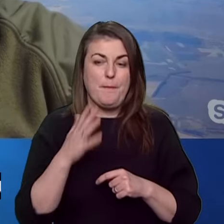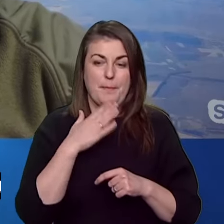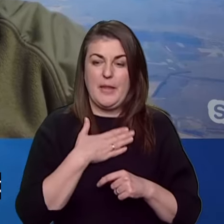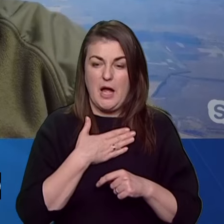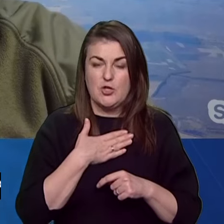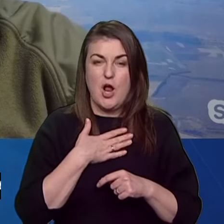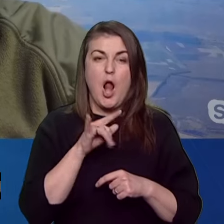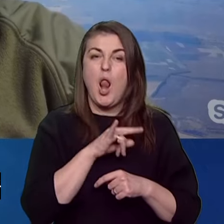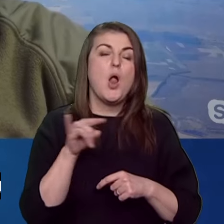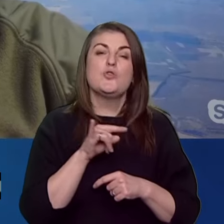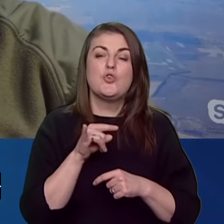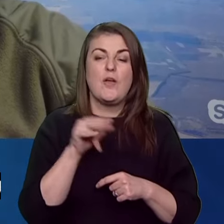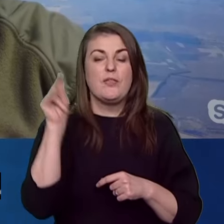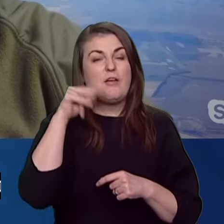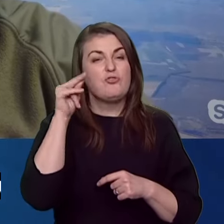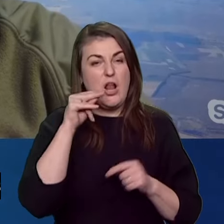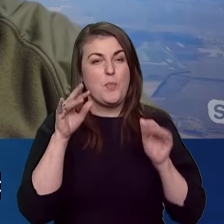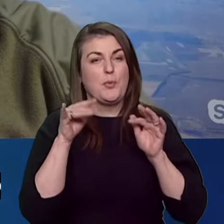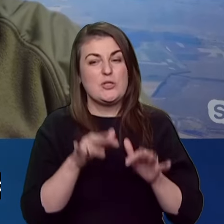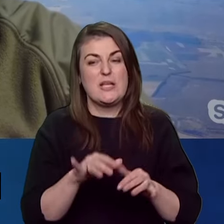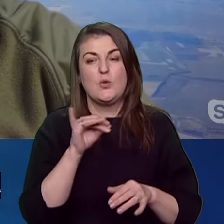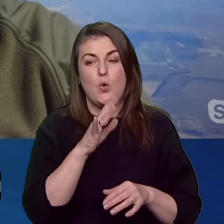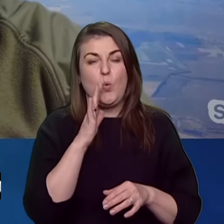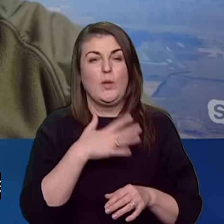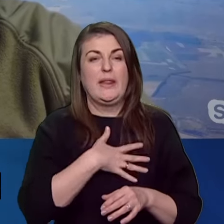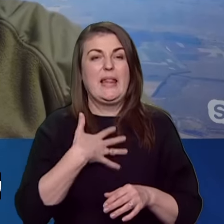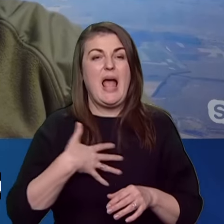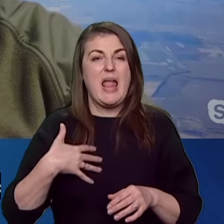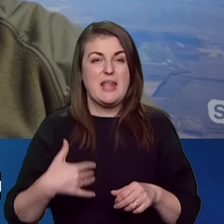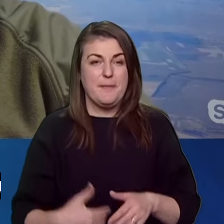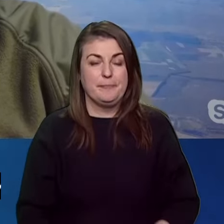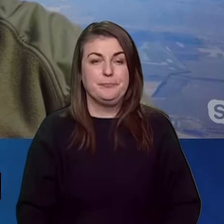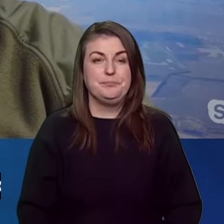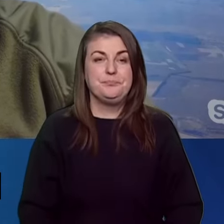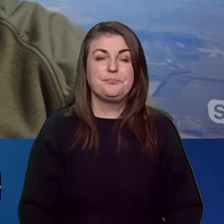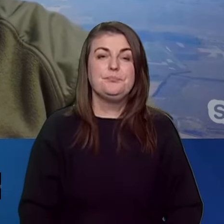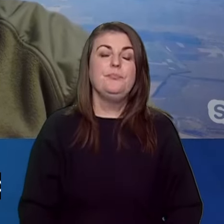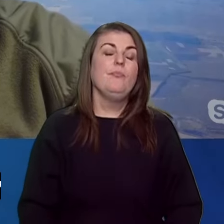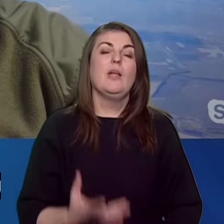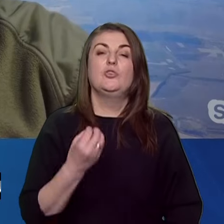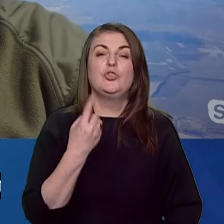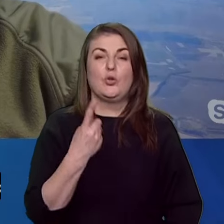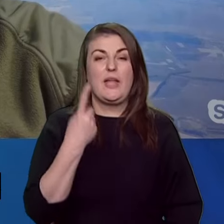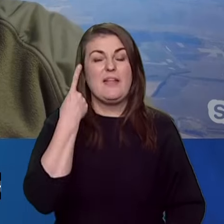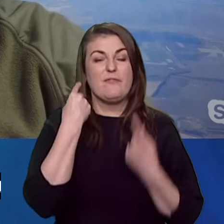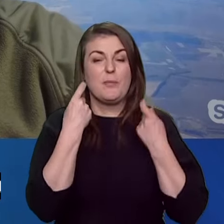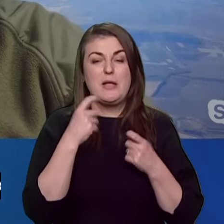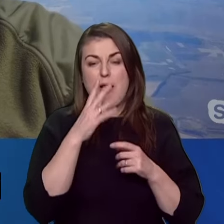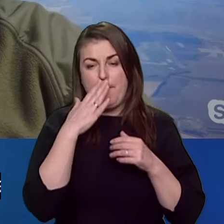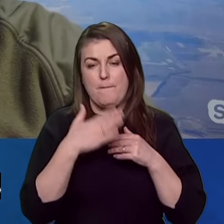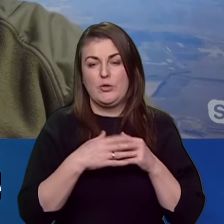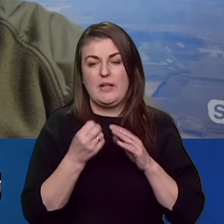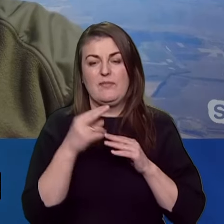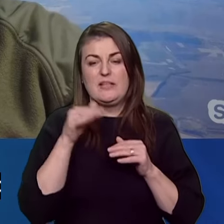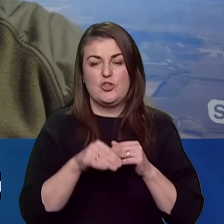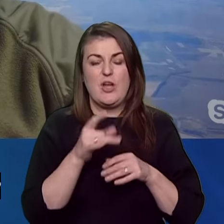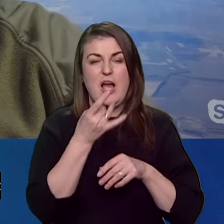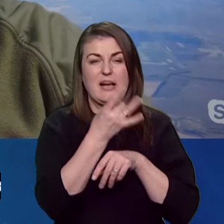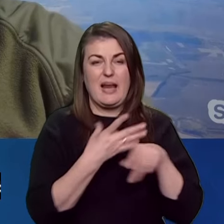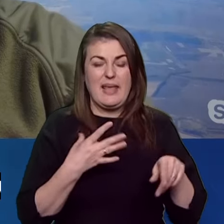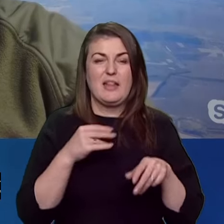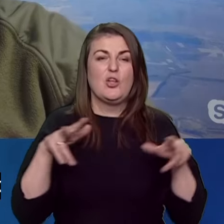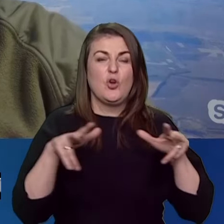наших льотчиків в навчальному процесі у Данії. Угу. Пане Юрію, ще одна інформація. Понад 12 тисяч ракет та